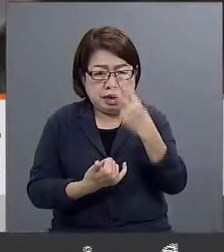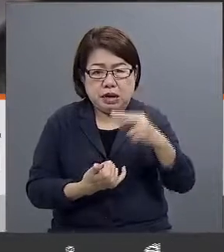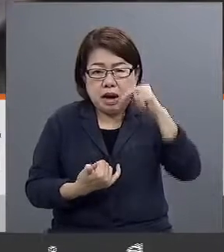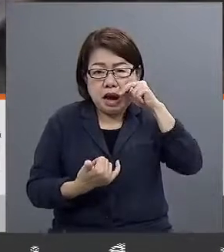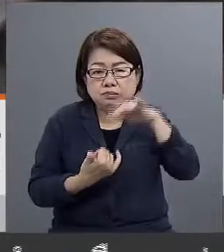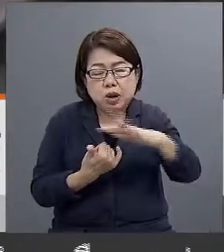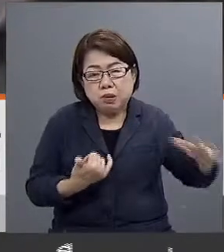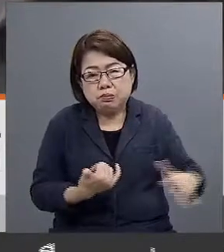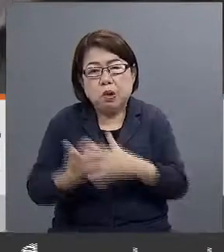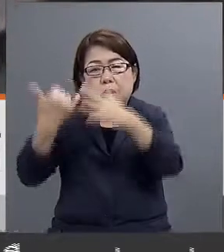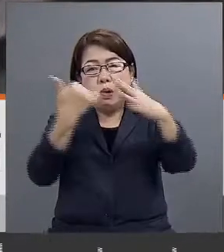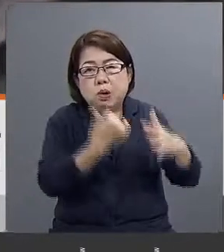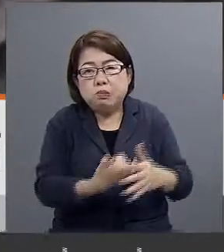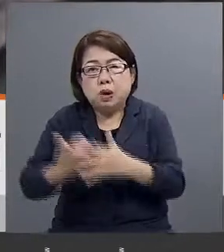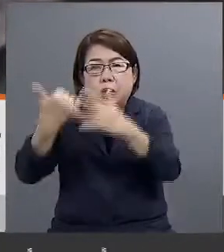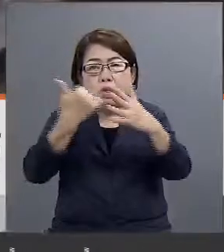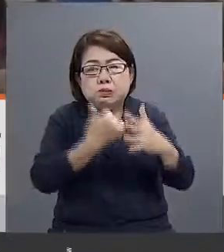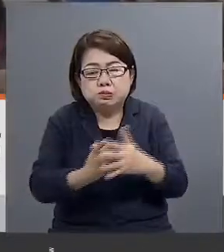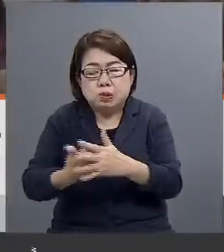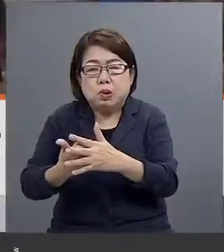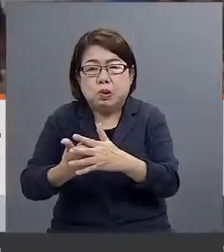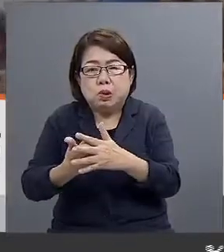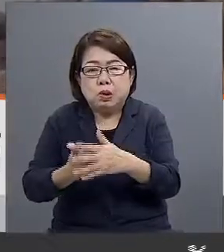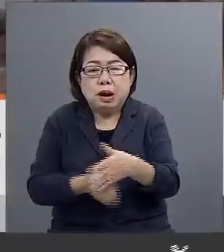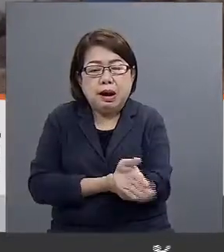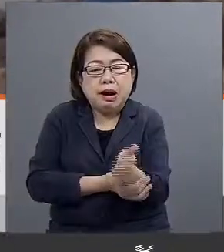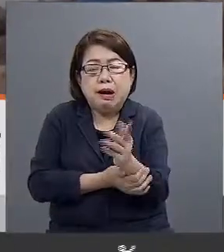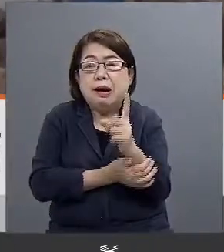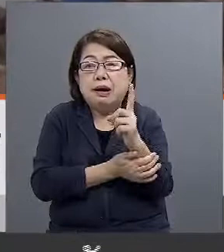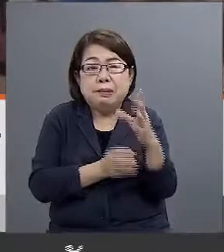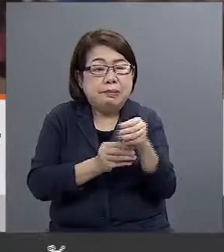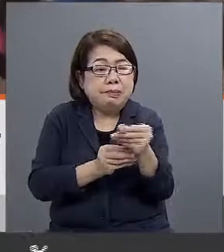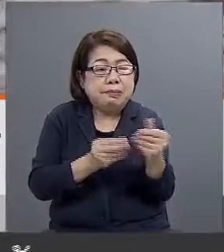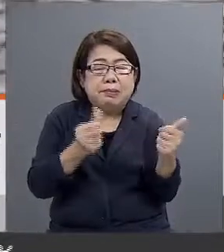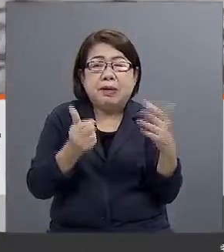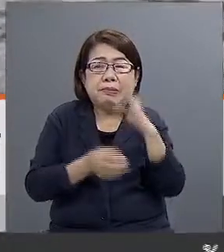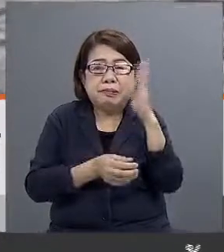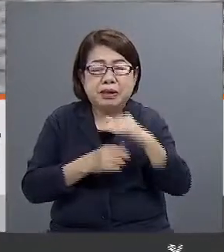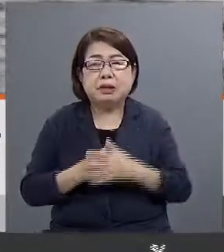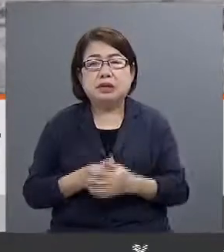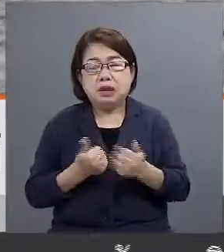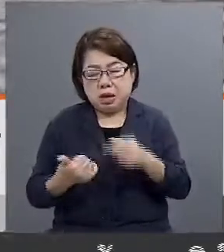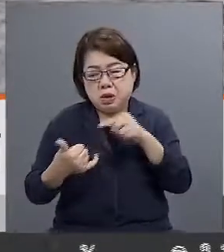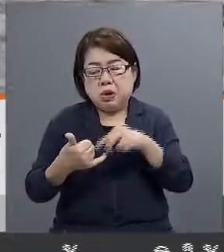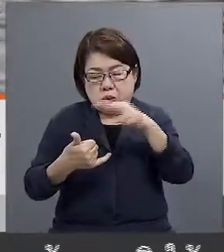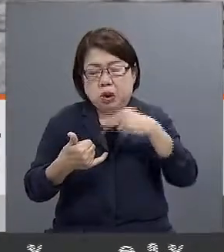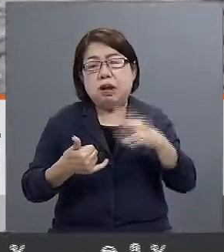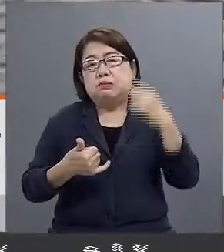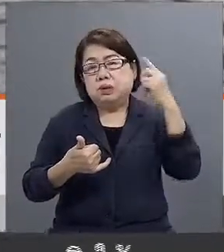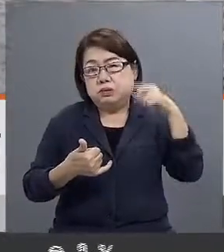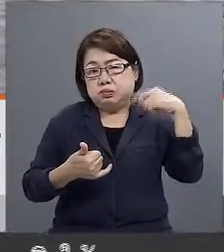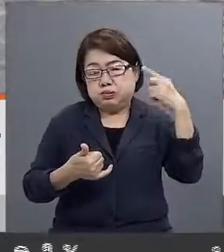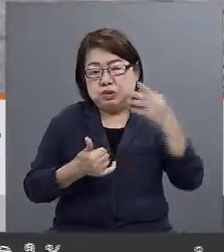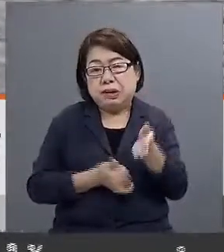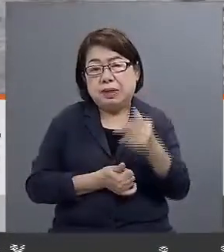สภาพหางเริ่มเน่าเปื่อยและเริ่มส่งกลิ่นจากการตรวจสอบพบว่าเป็นวาฬบรูด้าเพศเมียความยาวกว่า 11เมตรน้ำหนัก